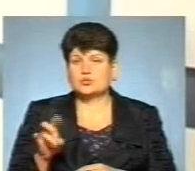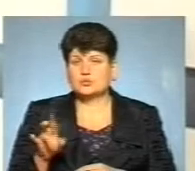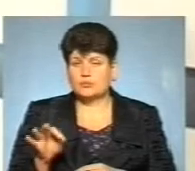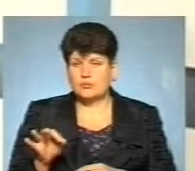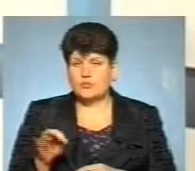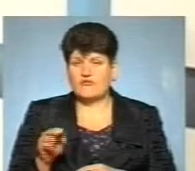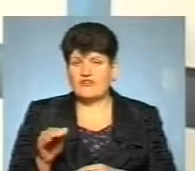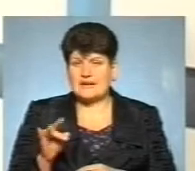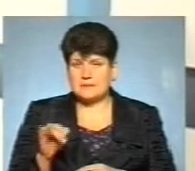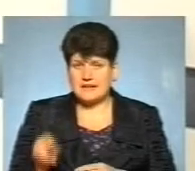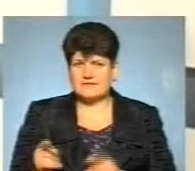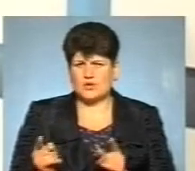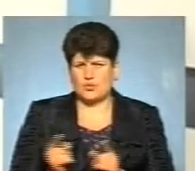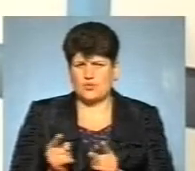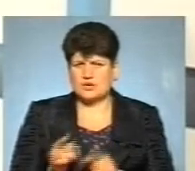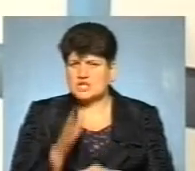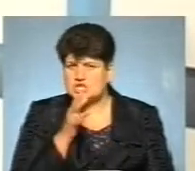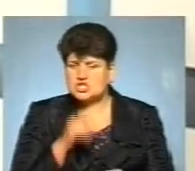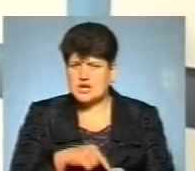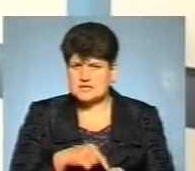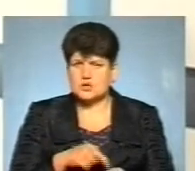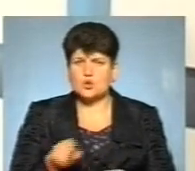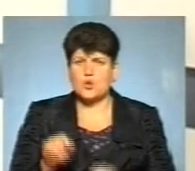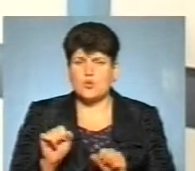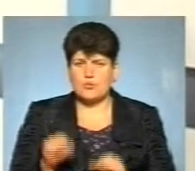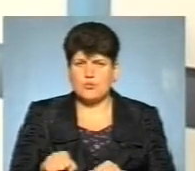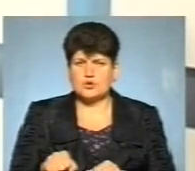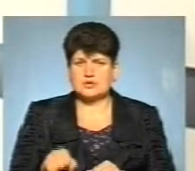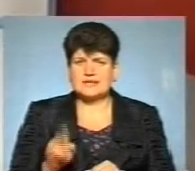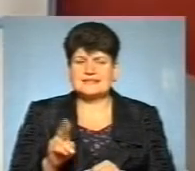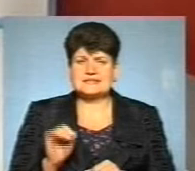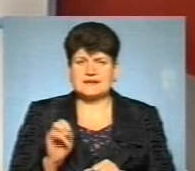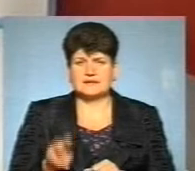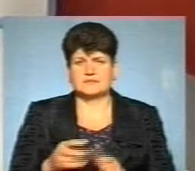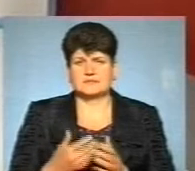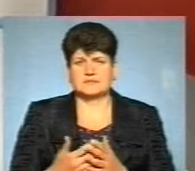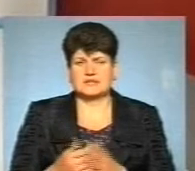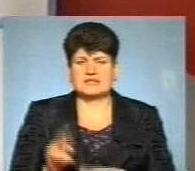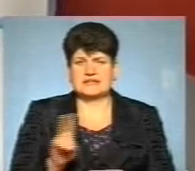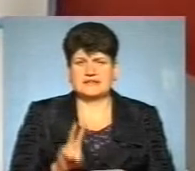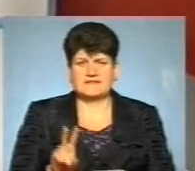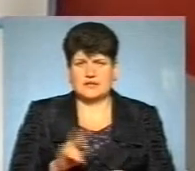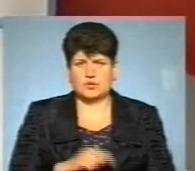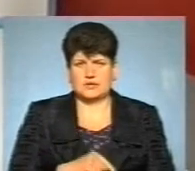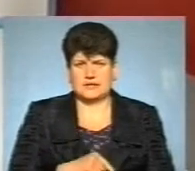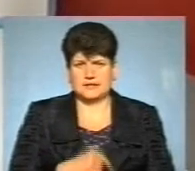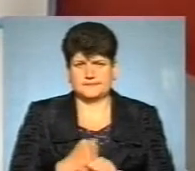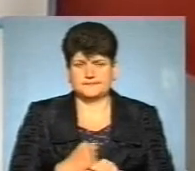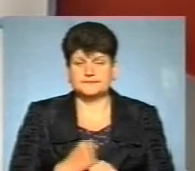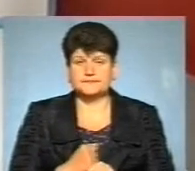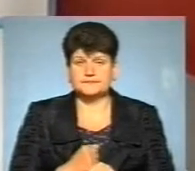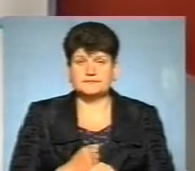коротший в часі, його можна, цикл виробничий складає 2 години,